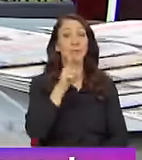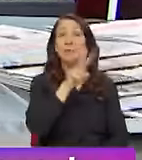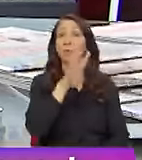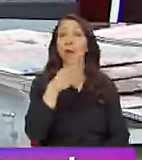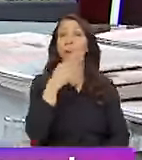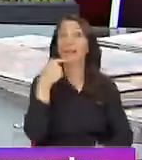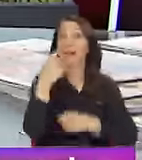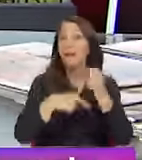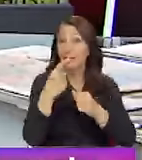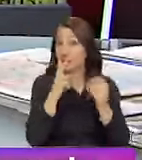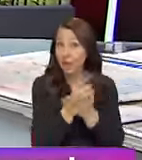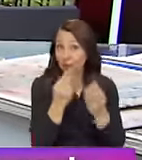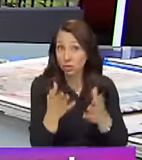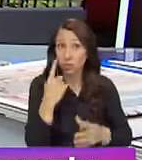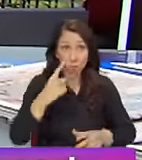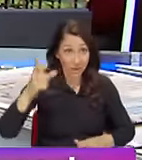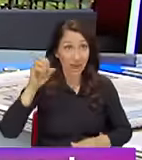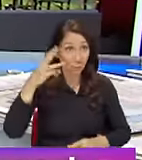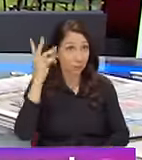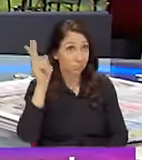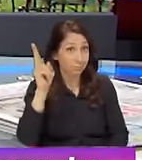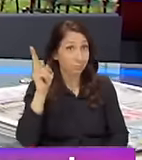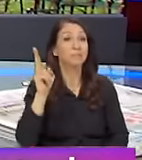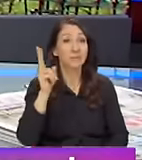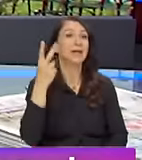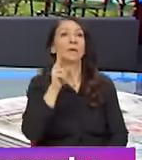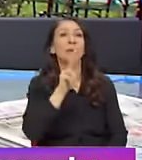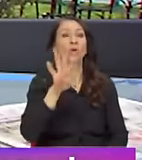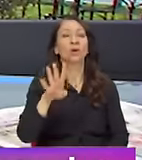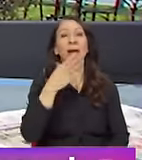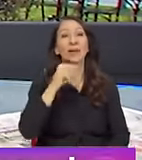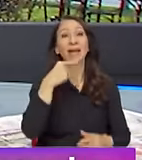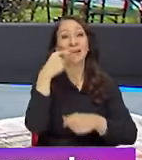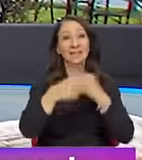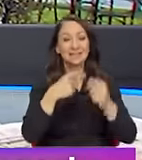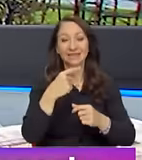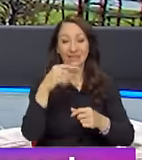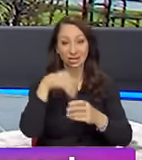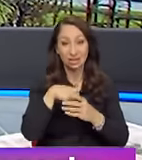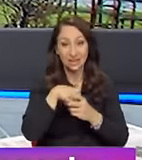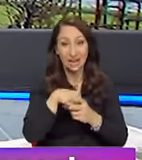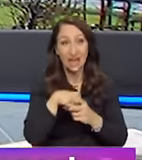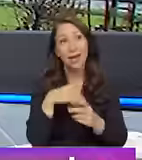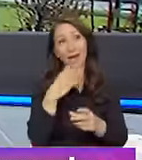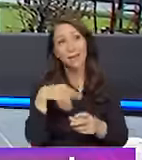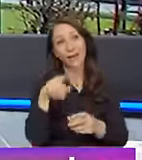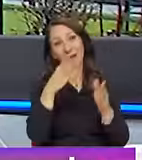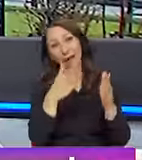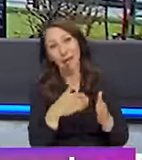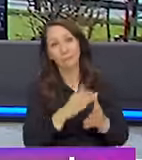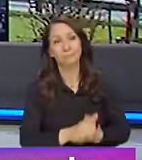2024 Emekliler Yılı ilan edildi Cumhurbaşkanı Erdoğan tarafından. 2024 Emekliler Senesi'nde emeklilerin